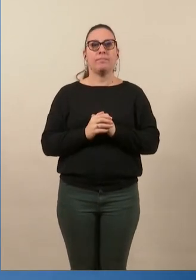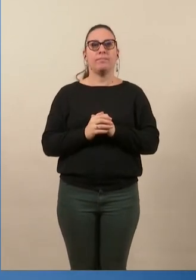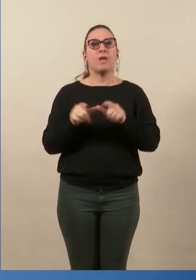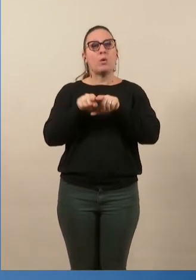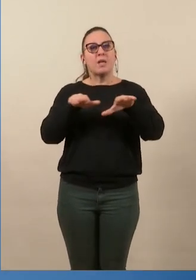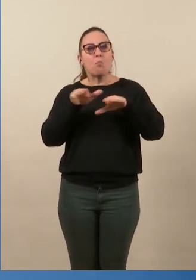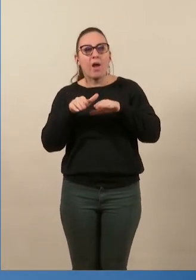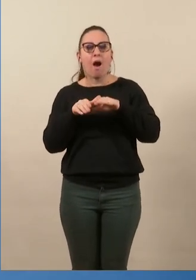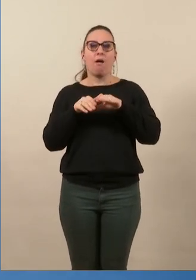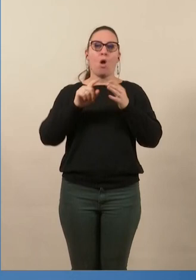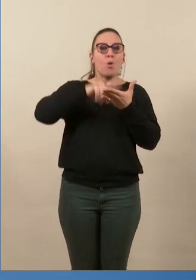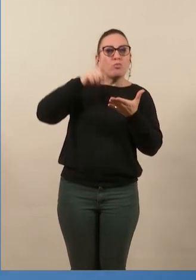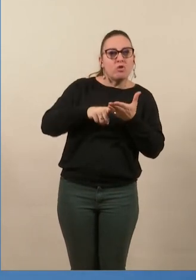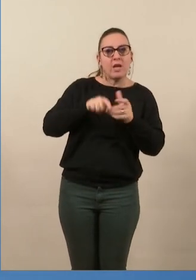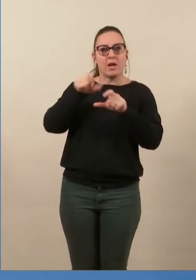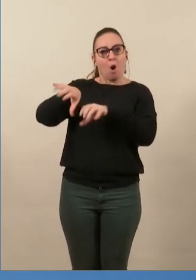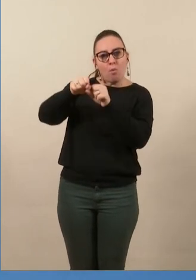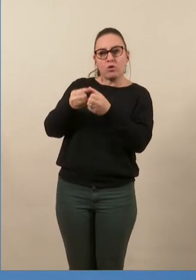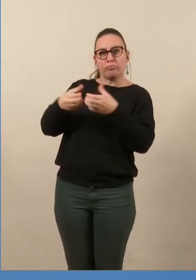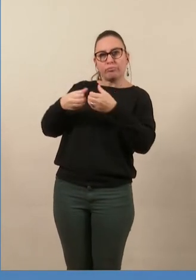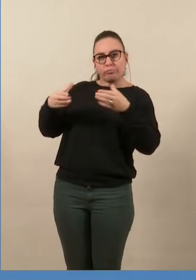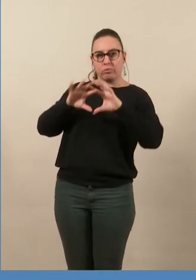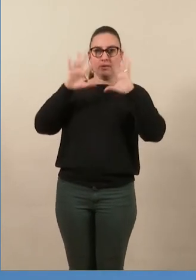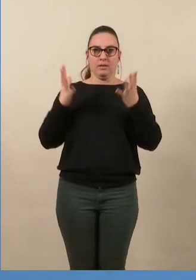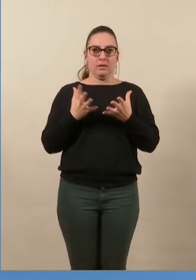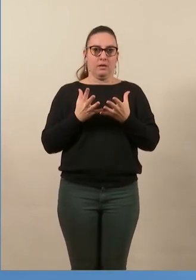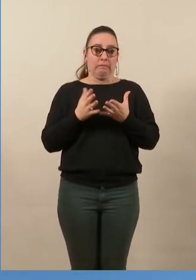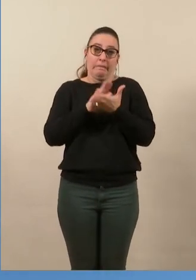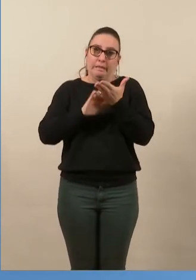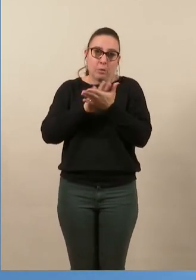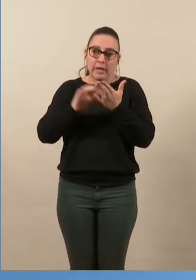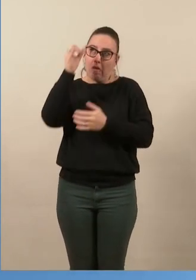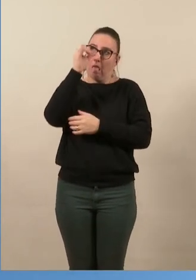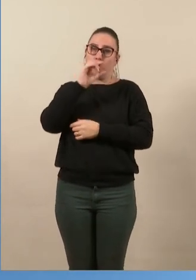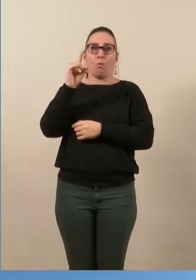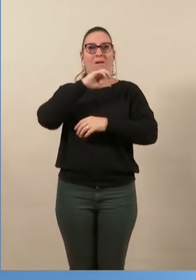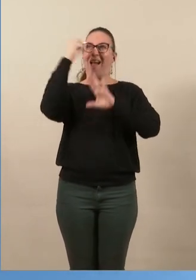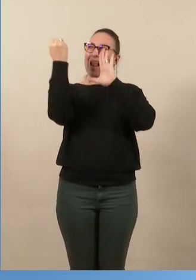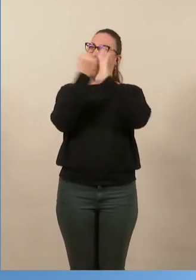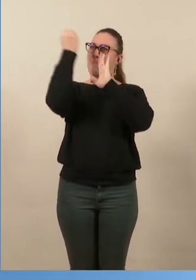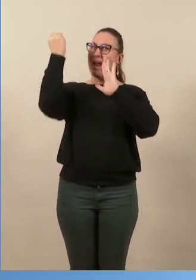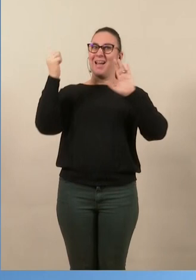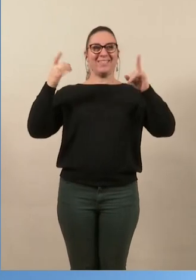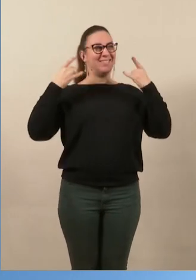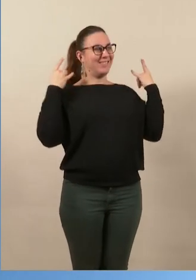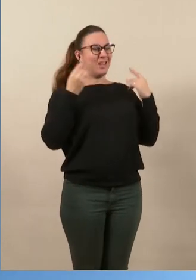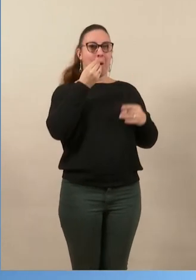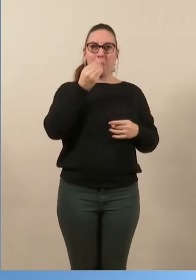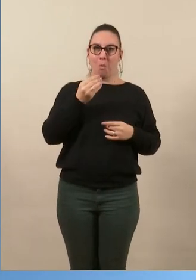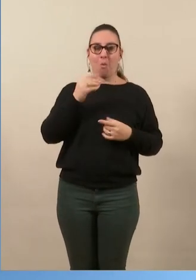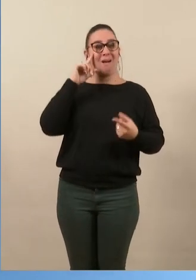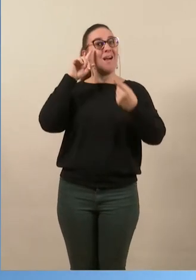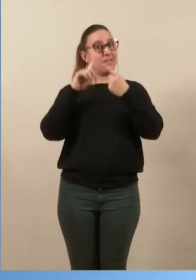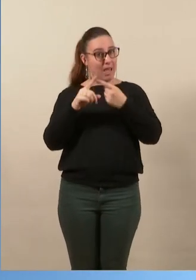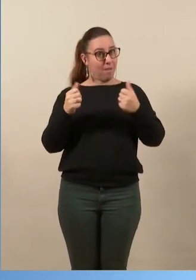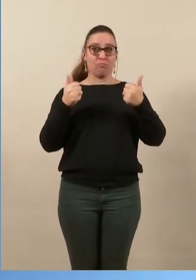aussi parce qu'il faut pas se leurer excusez-moi le terme avoir le label c'est bien être sur cette thématique c'est